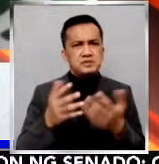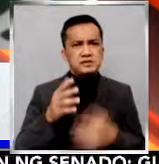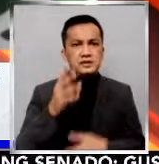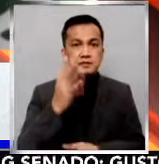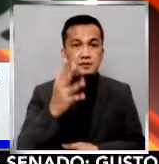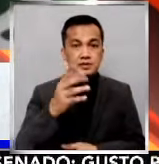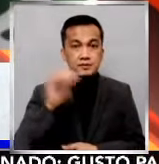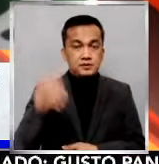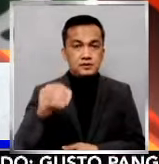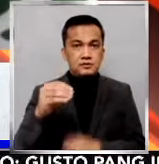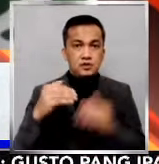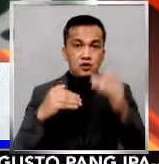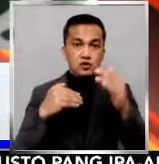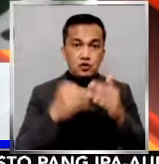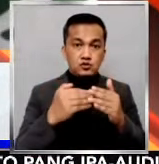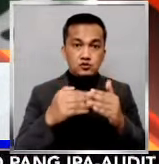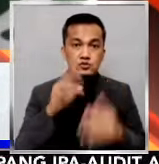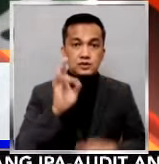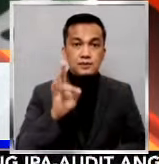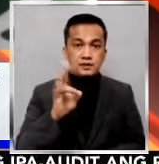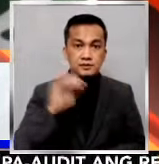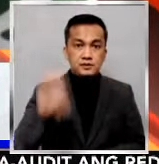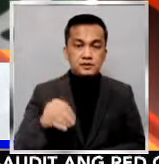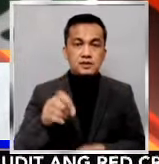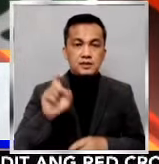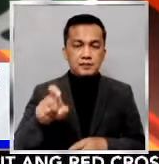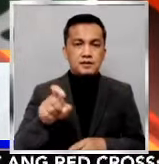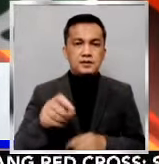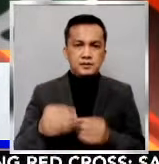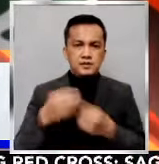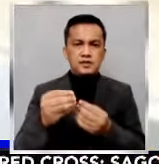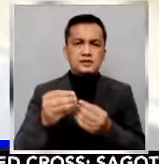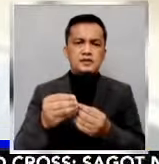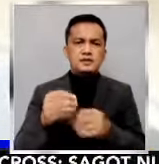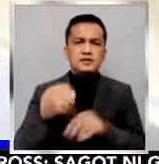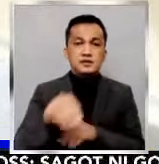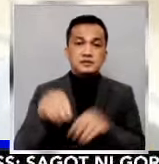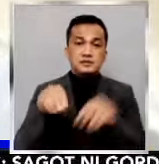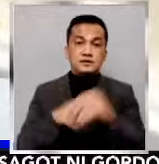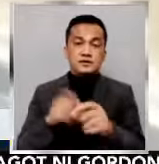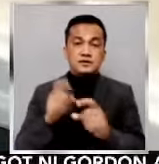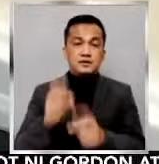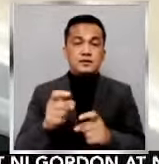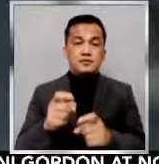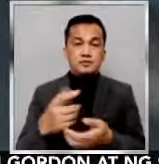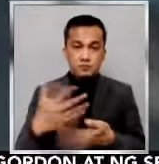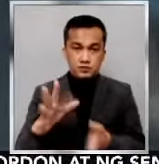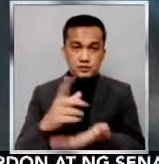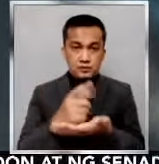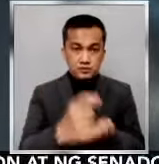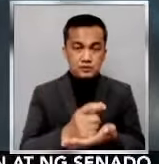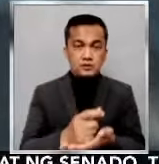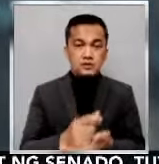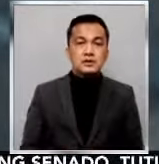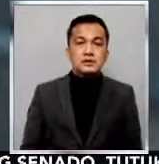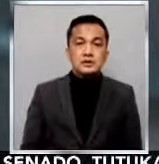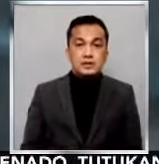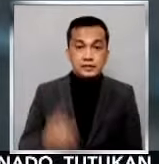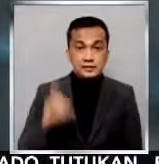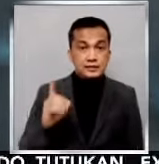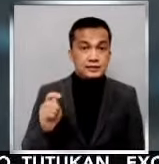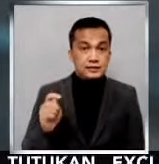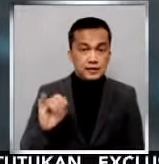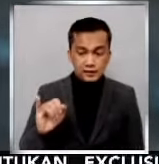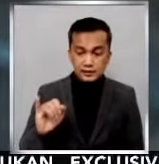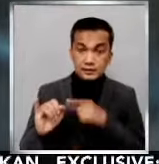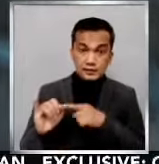70%, dapat bigyan natin incentive yung mga vaccinated. Ang Department of Trade and Industry naniniwalang